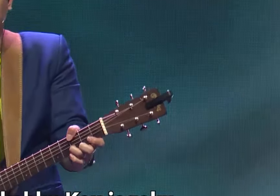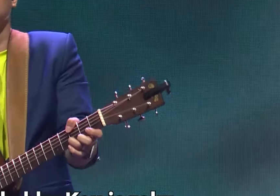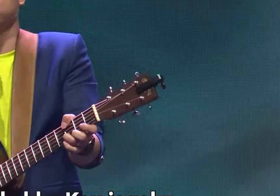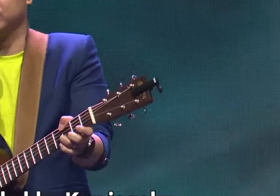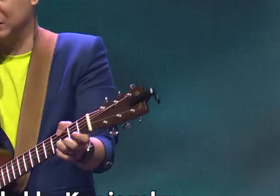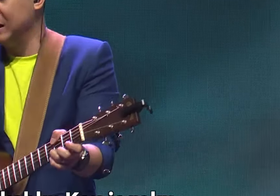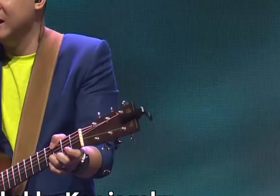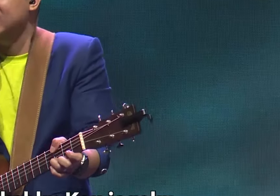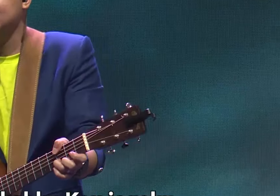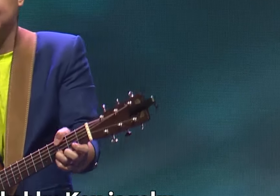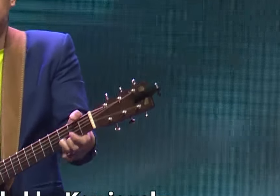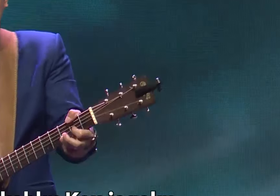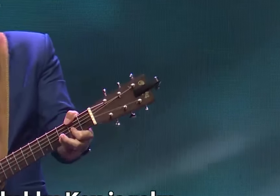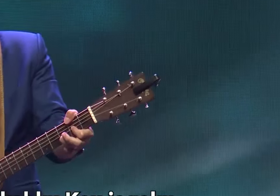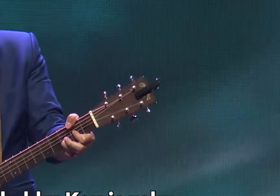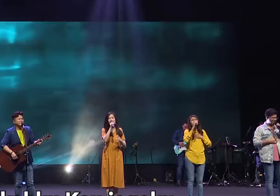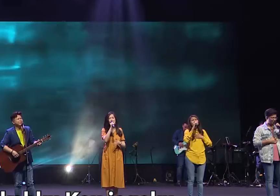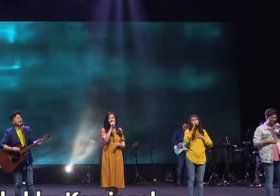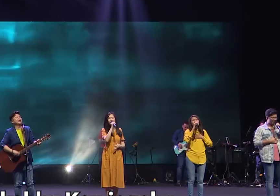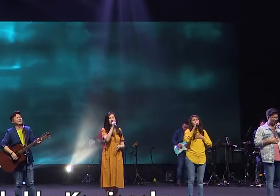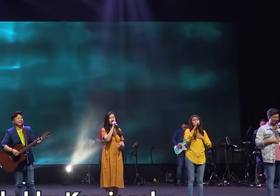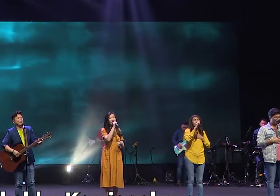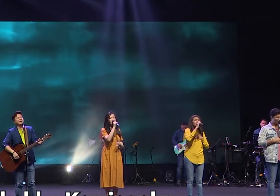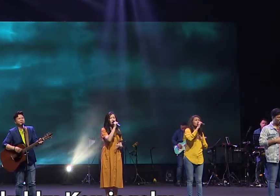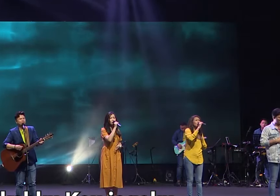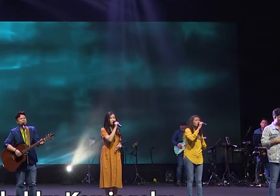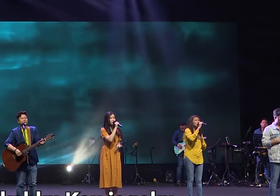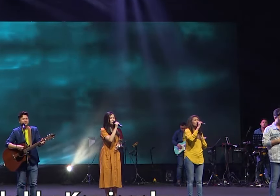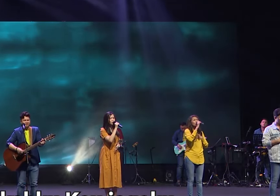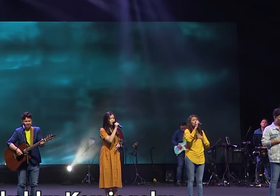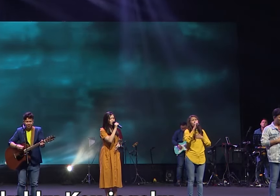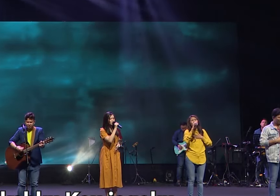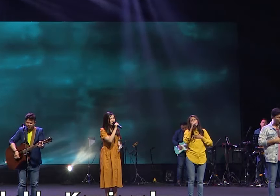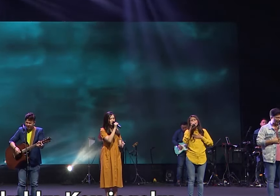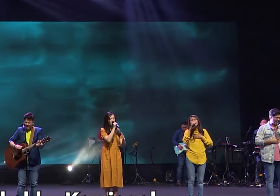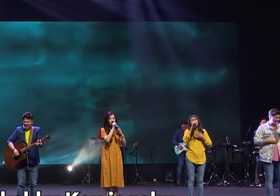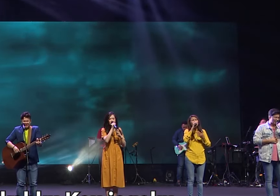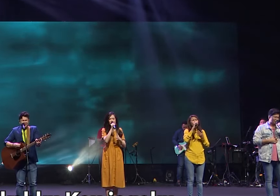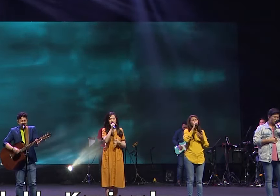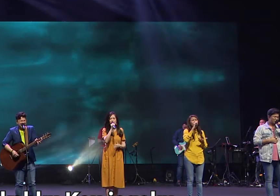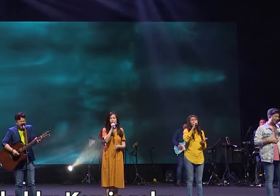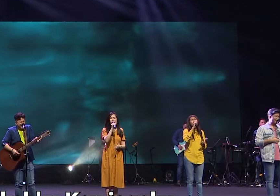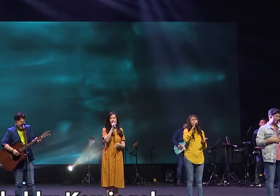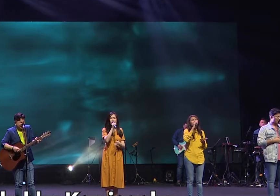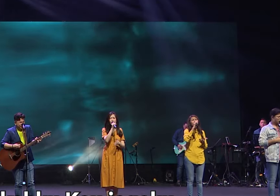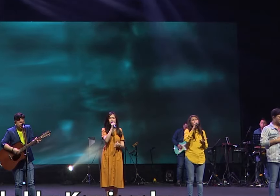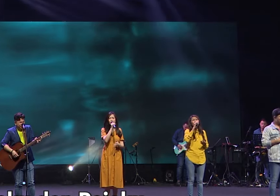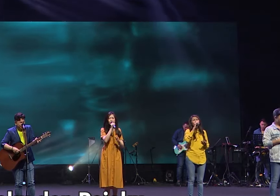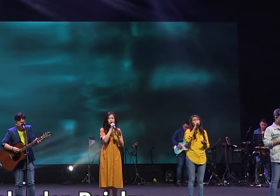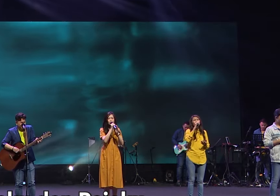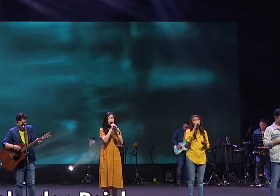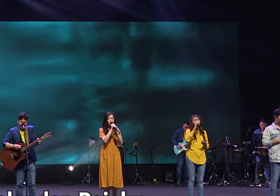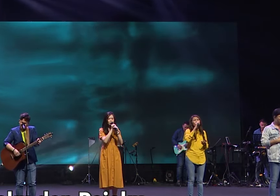sertaku, dalam setiap langkahku Kau